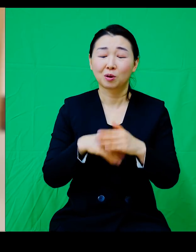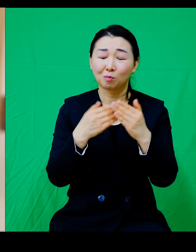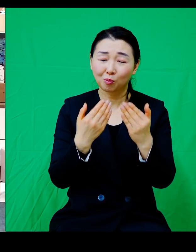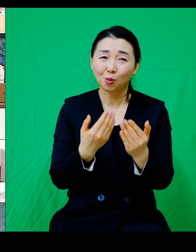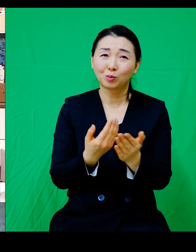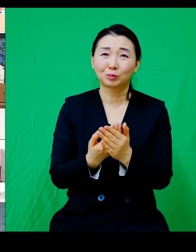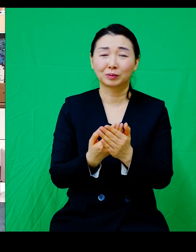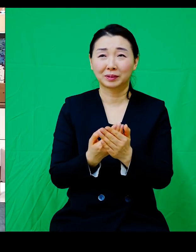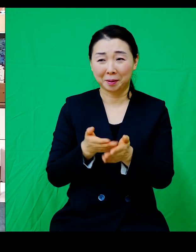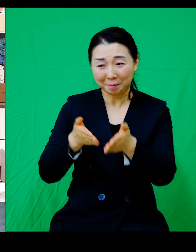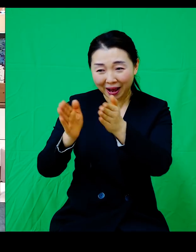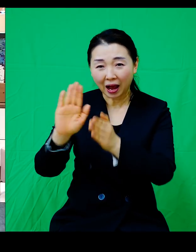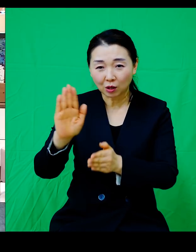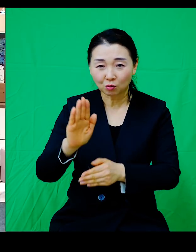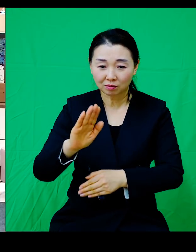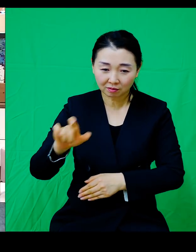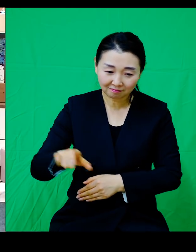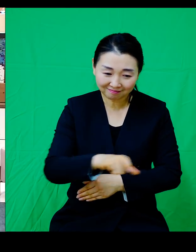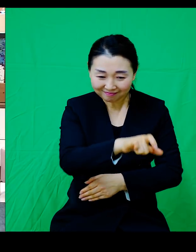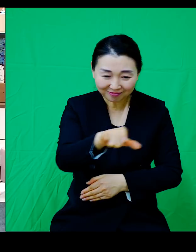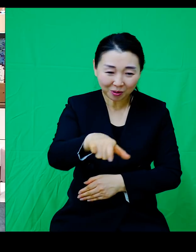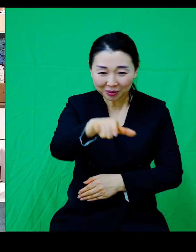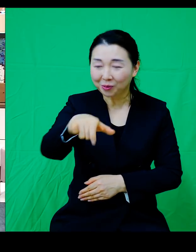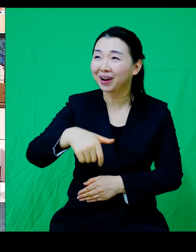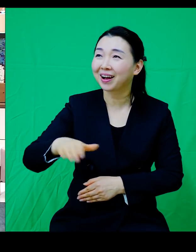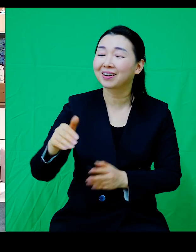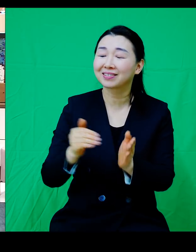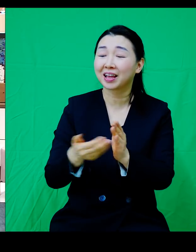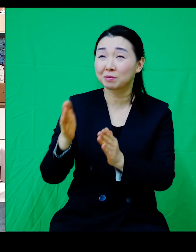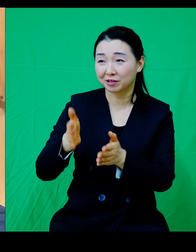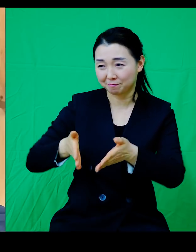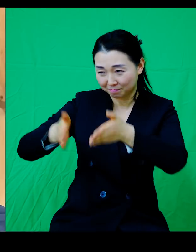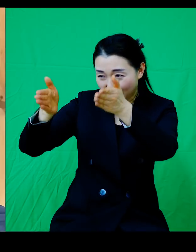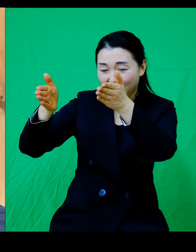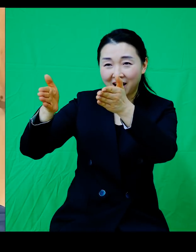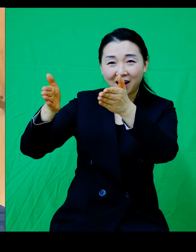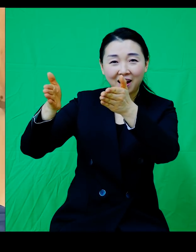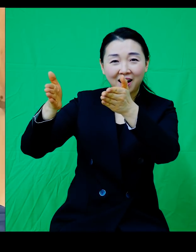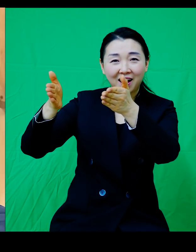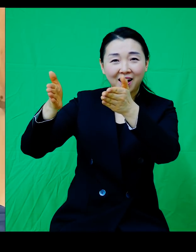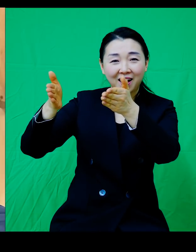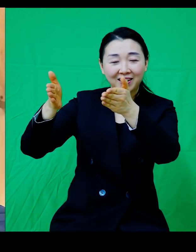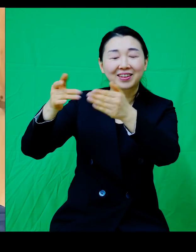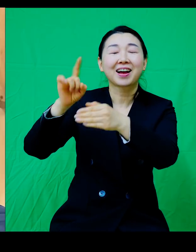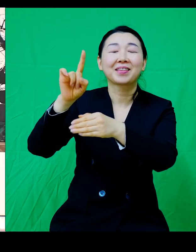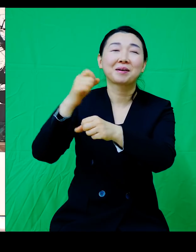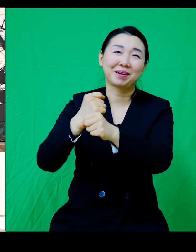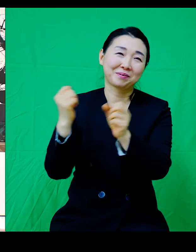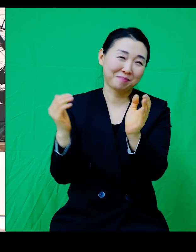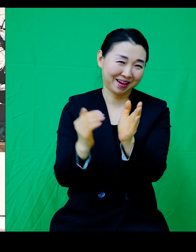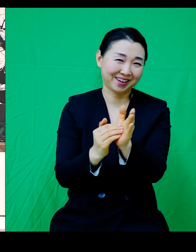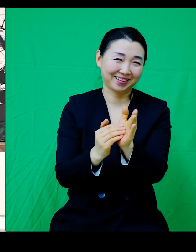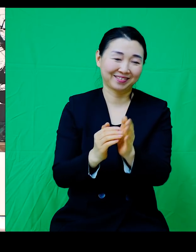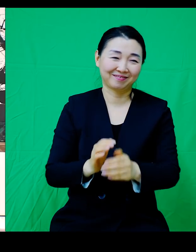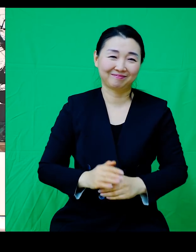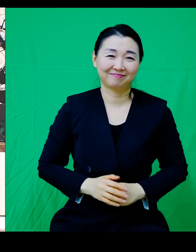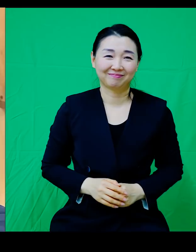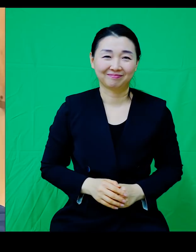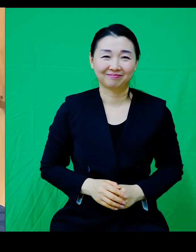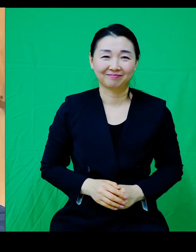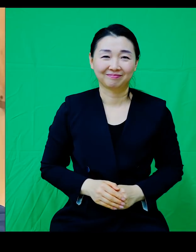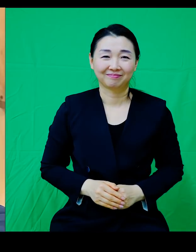그때는 돌아서 간 것 같은데 지금은 좀 다이렉트로 갈 수 있는 길을 한번 뚫은 것 같아요. 네.